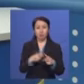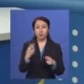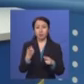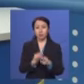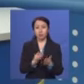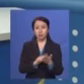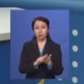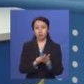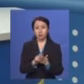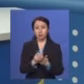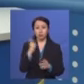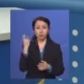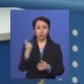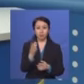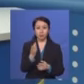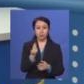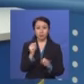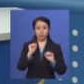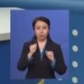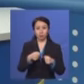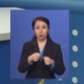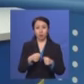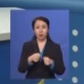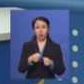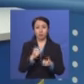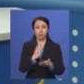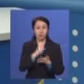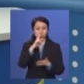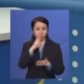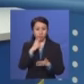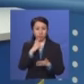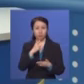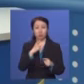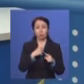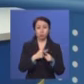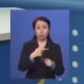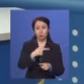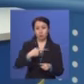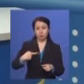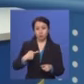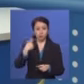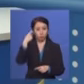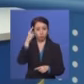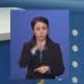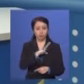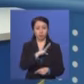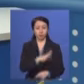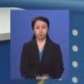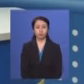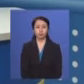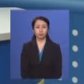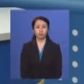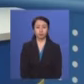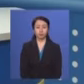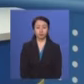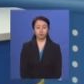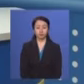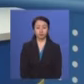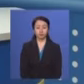безналичном пути владельцев денежных средств могут поджидать и неприятности. В плюсах и минусах разбирался наш корреспондент.